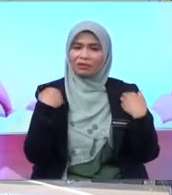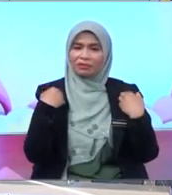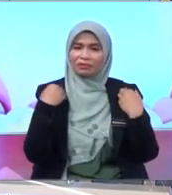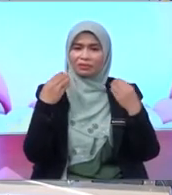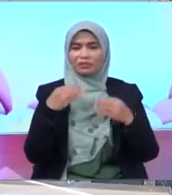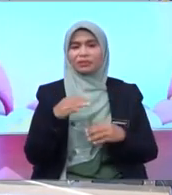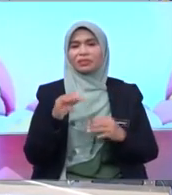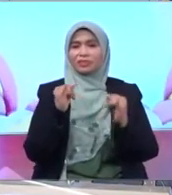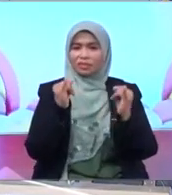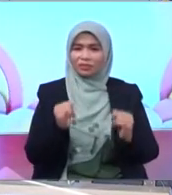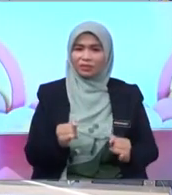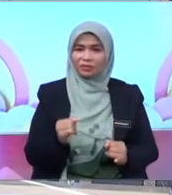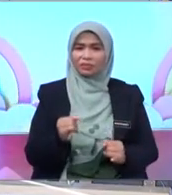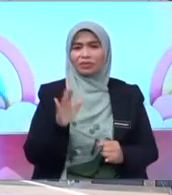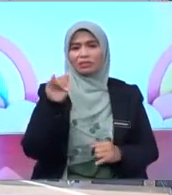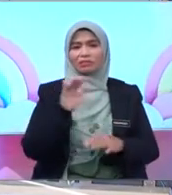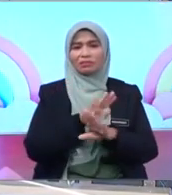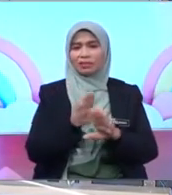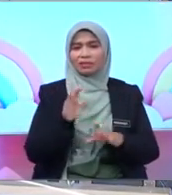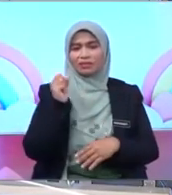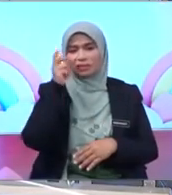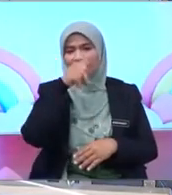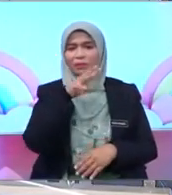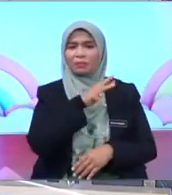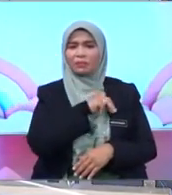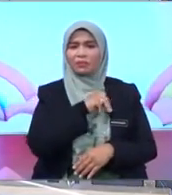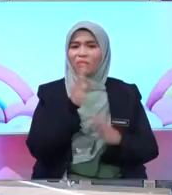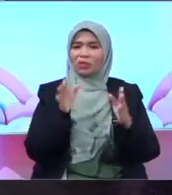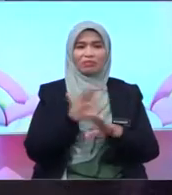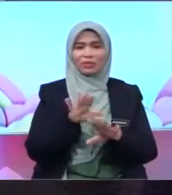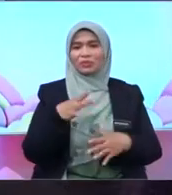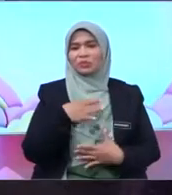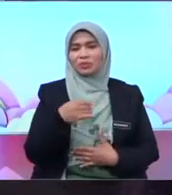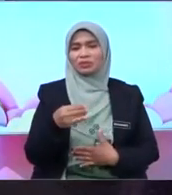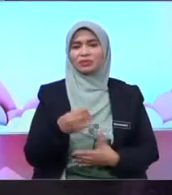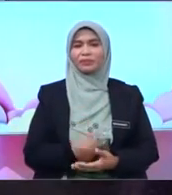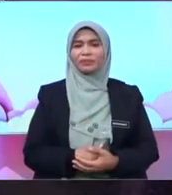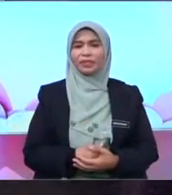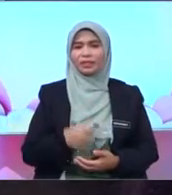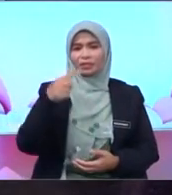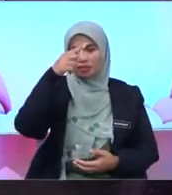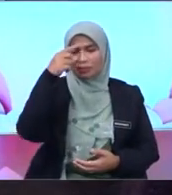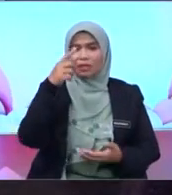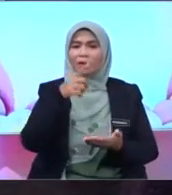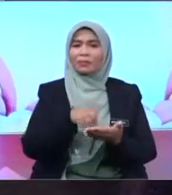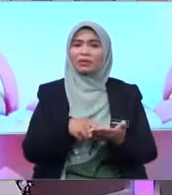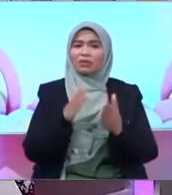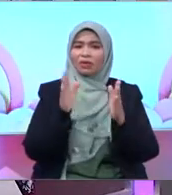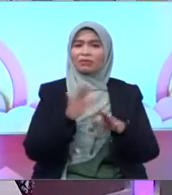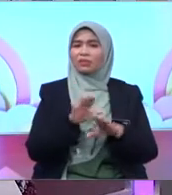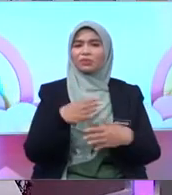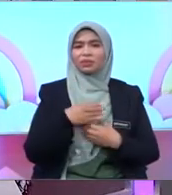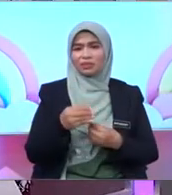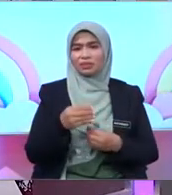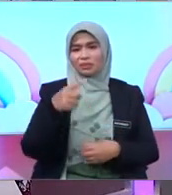baik ataupun tidak bermoral tidak disukai oleh orang disekeliling gift house sebab Oke coba apa orang tak suka dengan